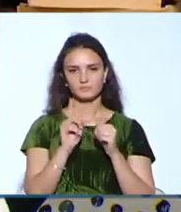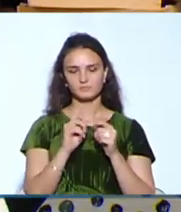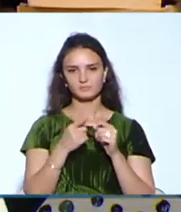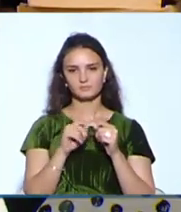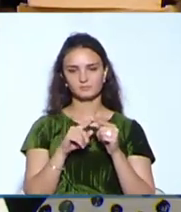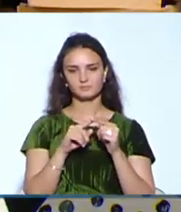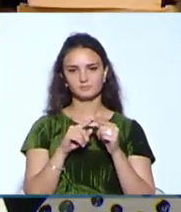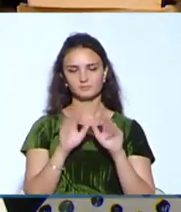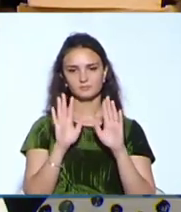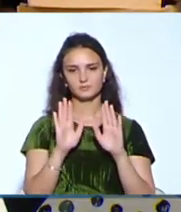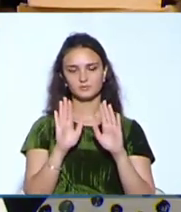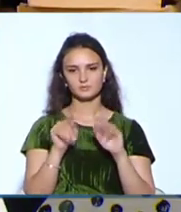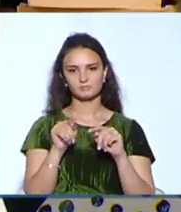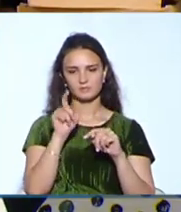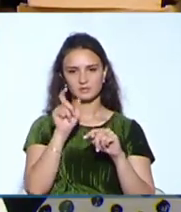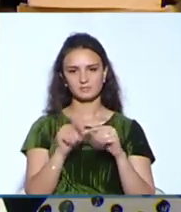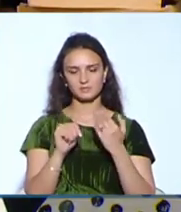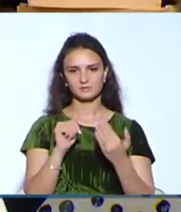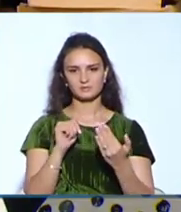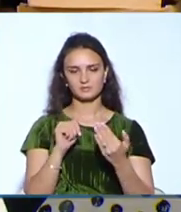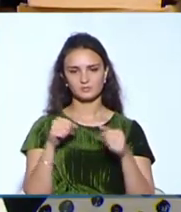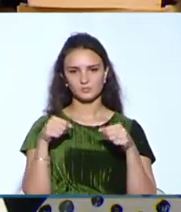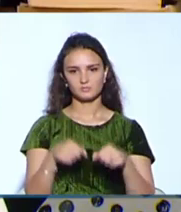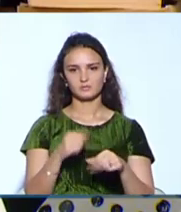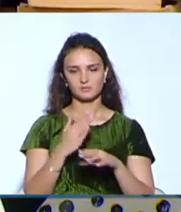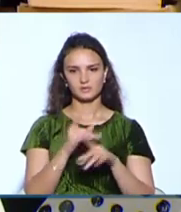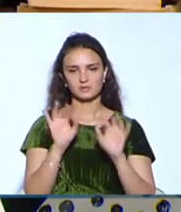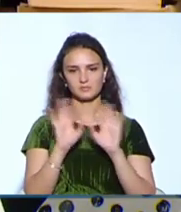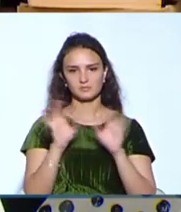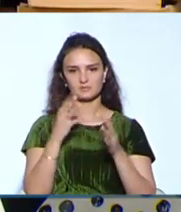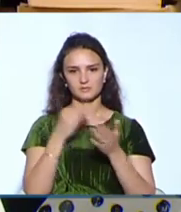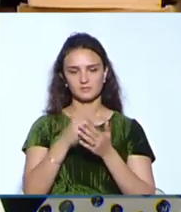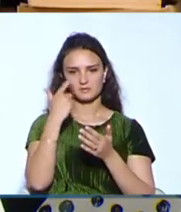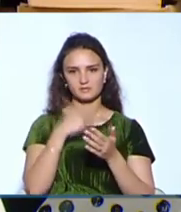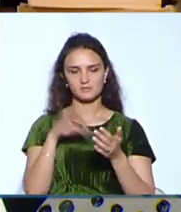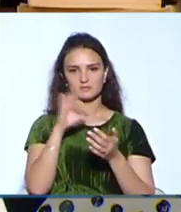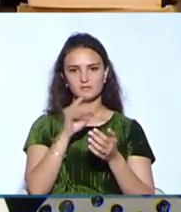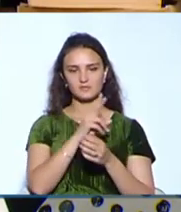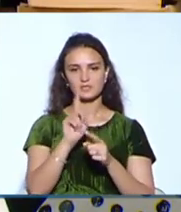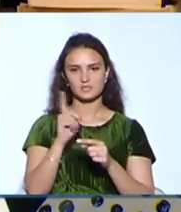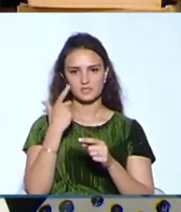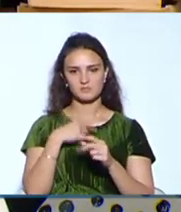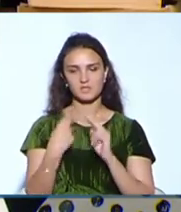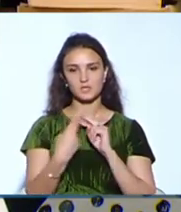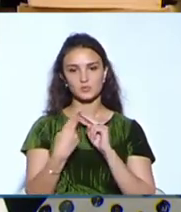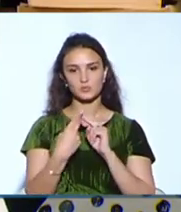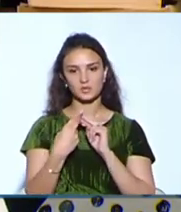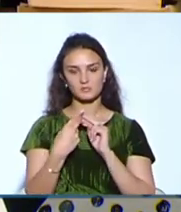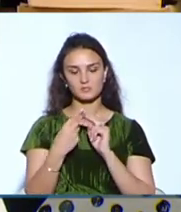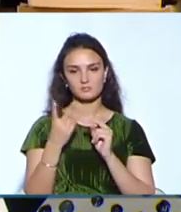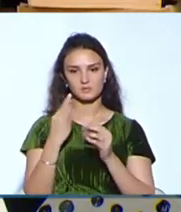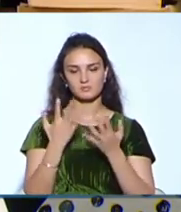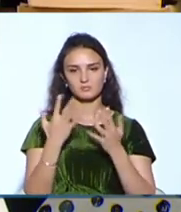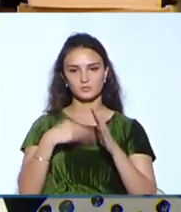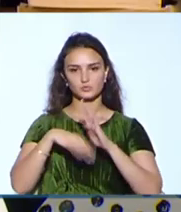რომ მხოლოდ იმ ადამიანის უფლება ილაპარაკოს თავის თავზე, ვისაც რაიმე აწუხებს. და